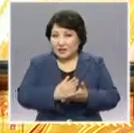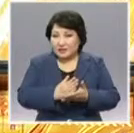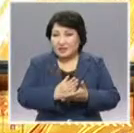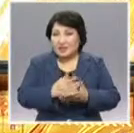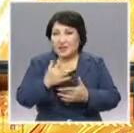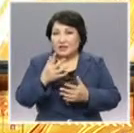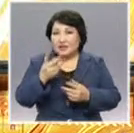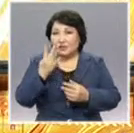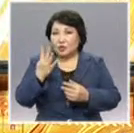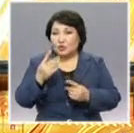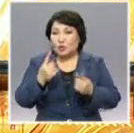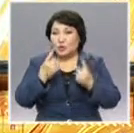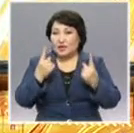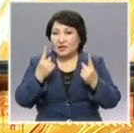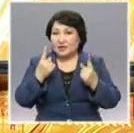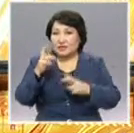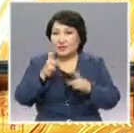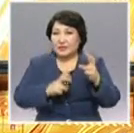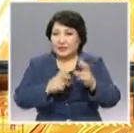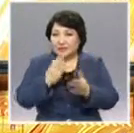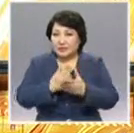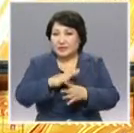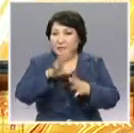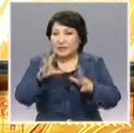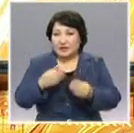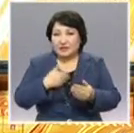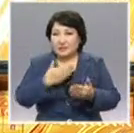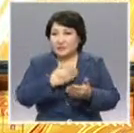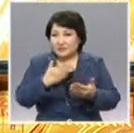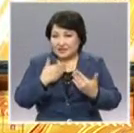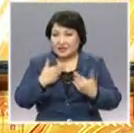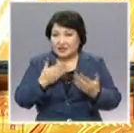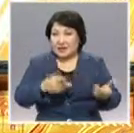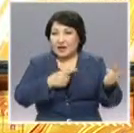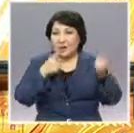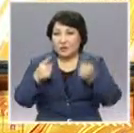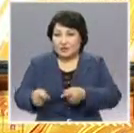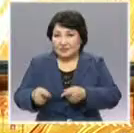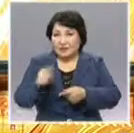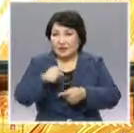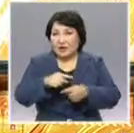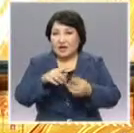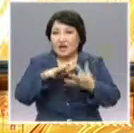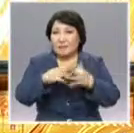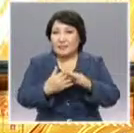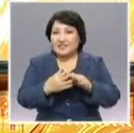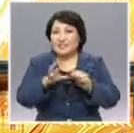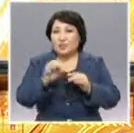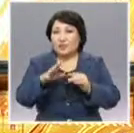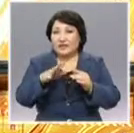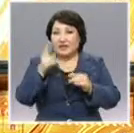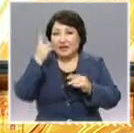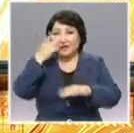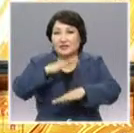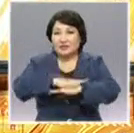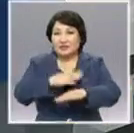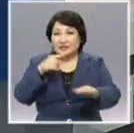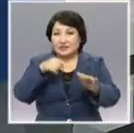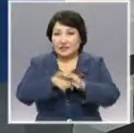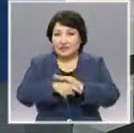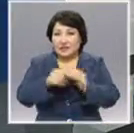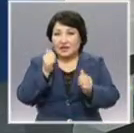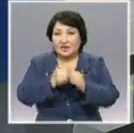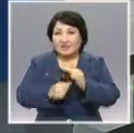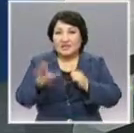үлкен предприятиялар бар, бәрі қазір бізге ауысты. Сол жерде бір поселковый акиматтың ішінде біз өзіміз әр среда сайын сол жерде